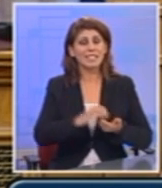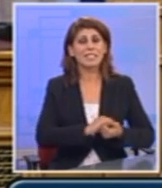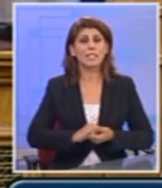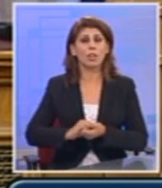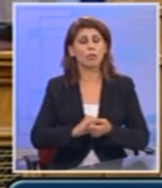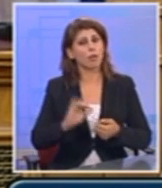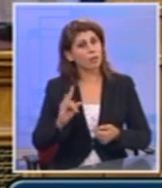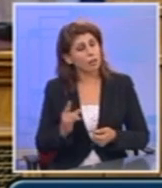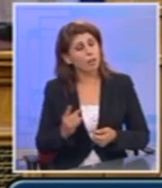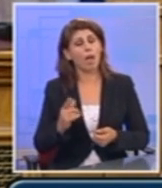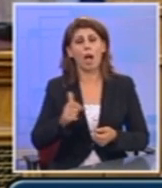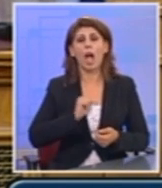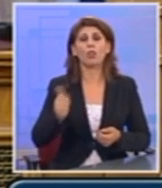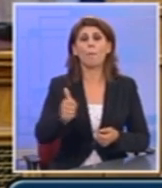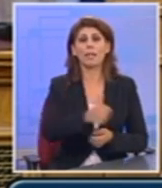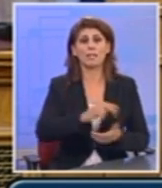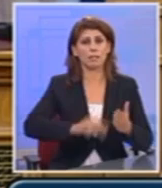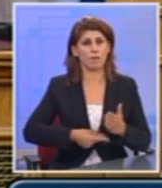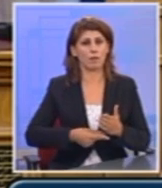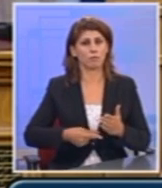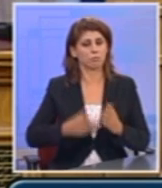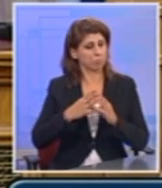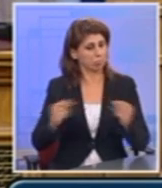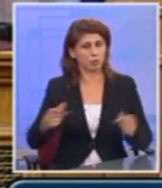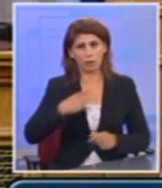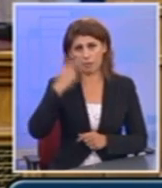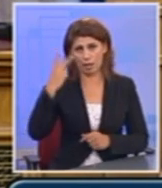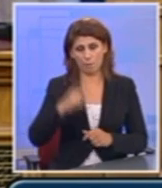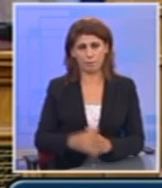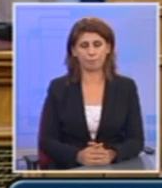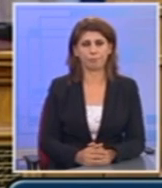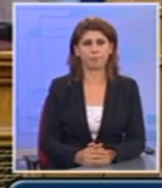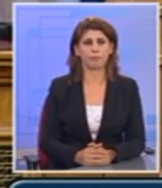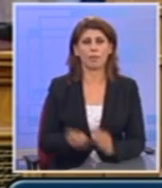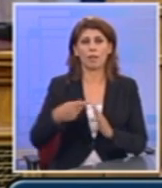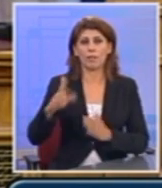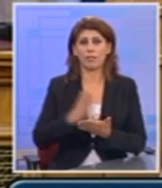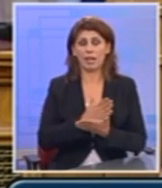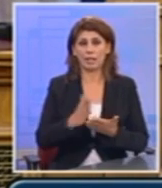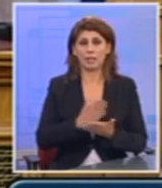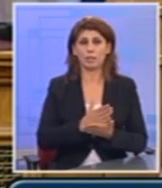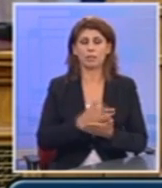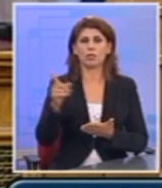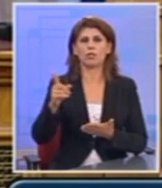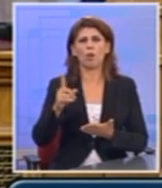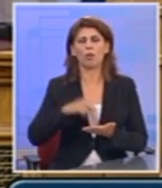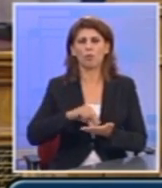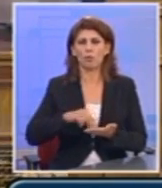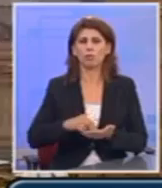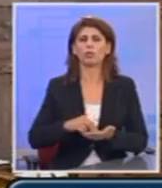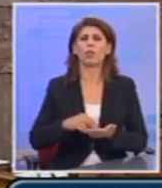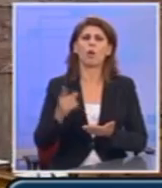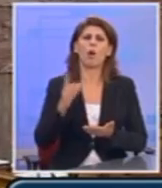αλλά ακόμα και των ατομικών συμβάσεων εργασίας αυξήθηκαν οι διακρίσεις εναντίον των ρωμά των οροθετικών και των